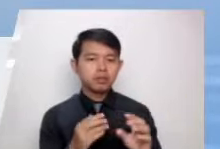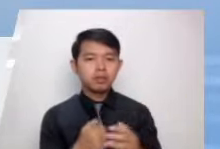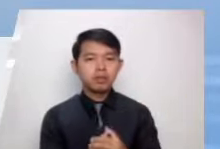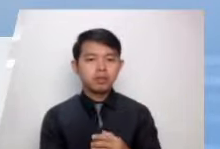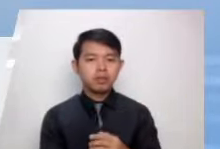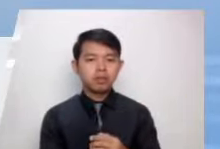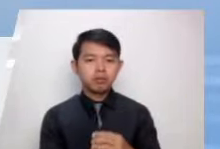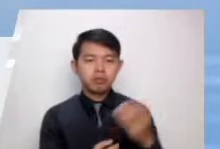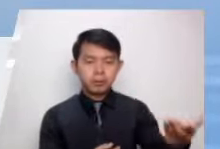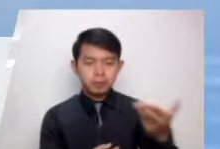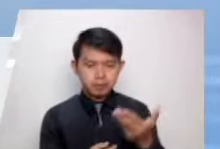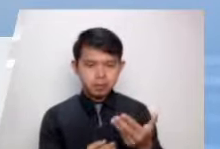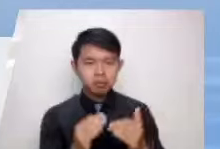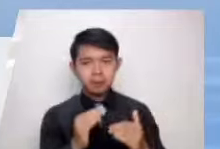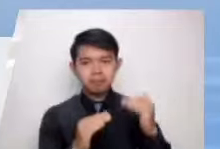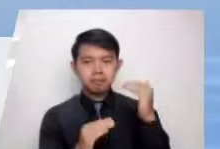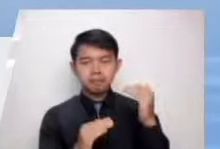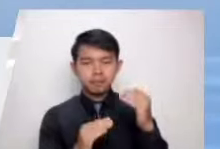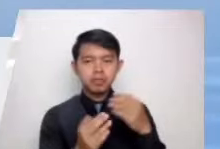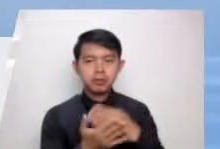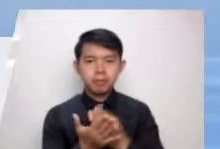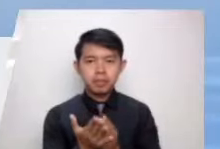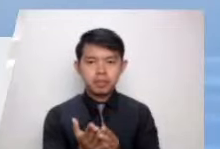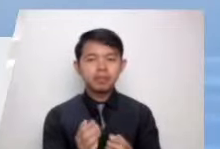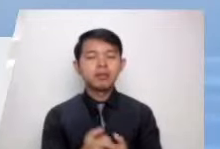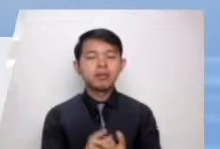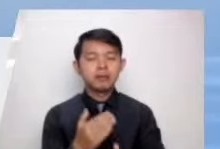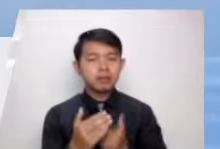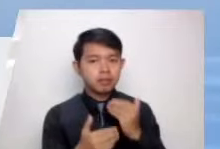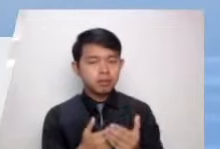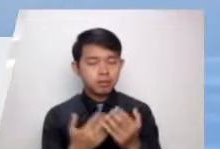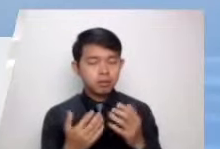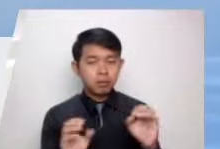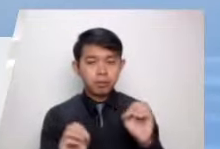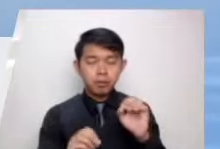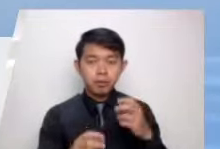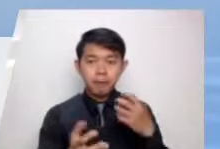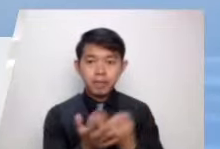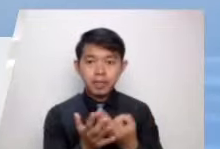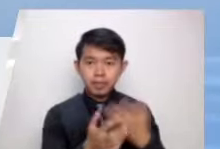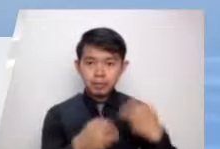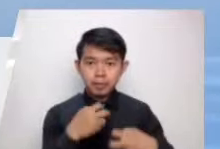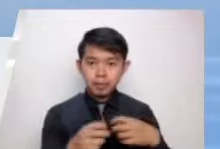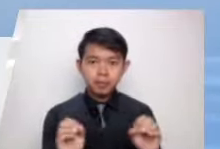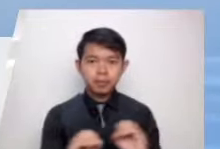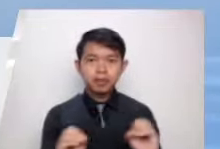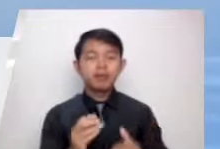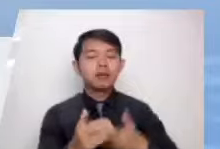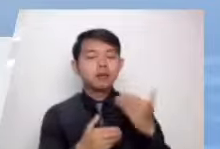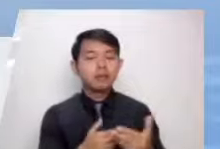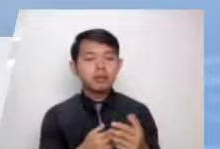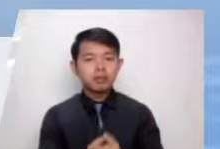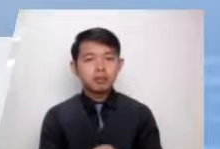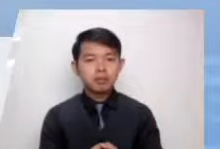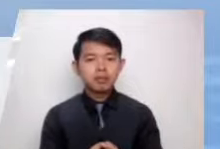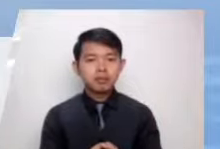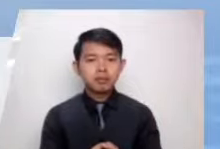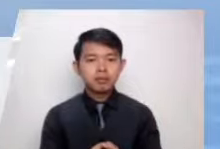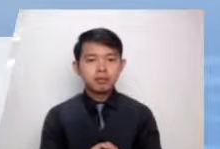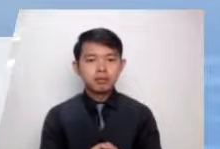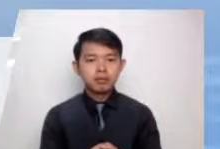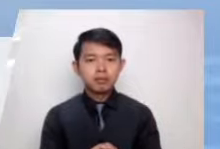So, wala po tayong problema. At sa kasalukuyan po, halos 78,000 machines na po ang meron sa atin sa